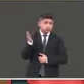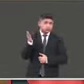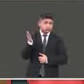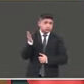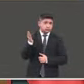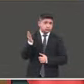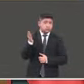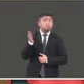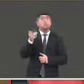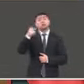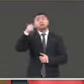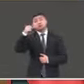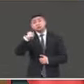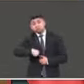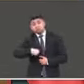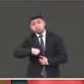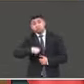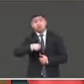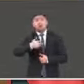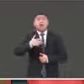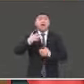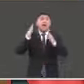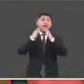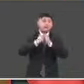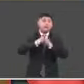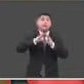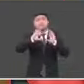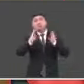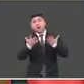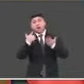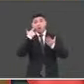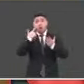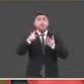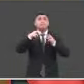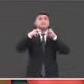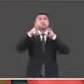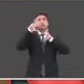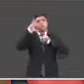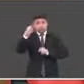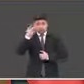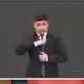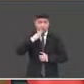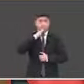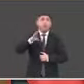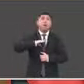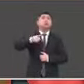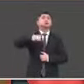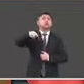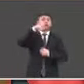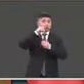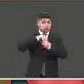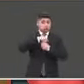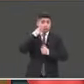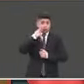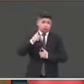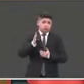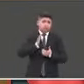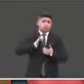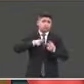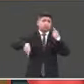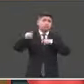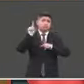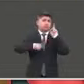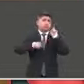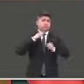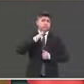O öyle ya da ev veya Pansiyon türü yerlerde kalmayı tercih eden öğrencilerimiz de bulunmakta